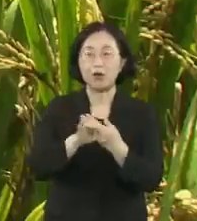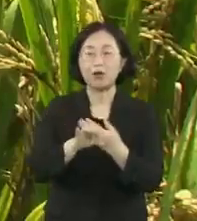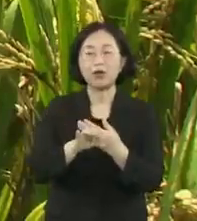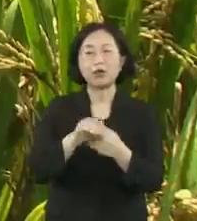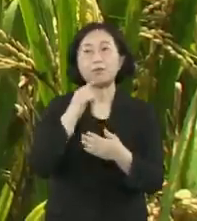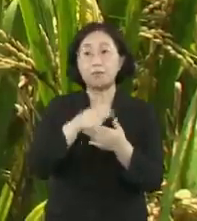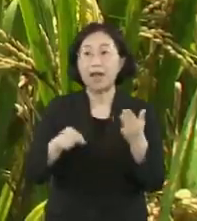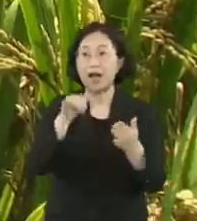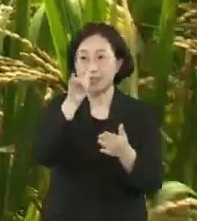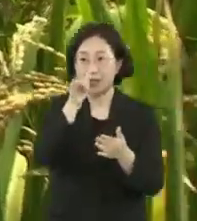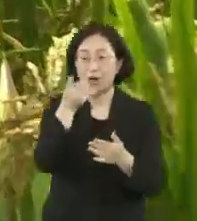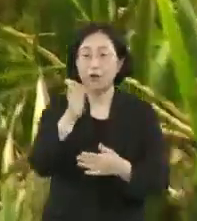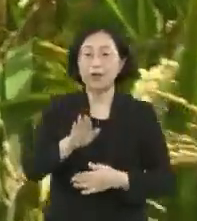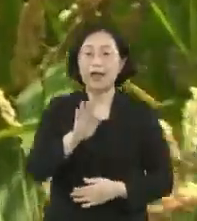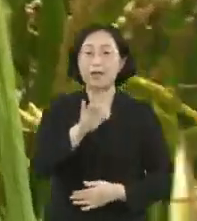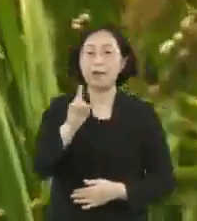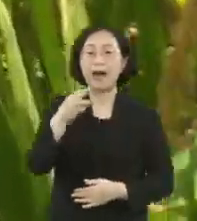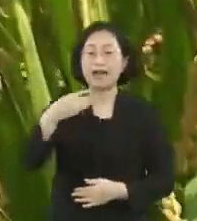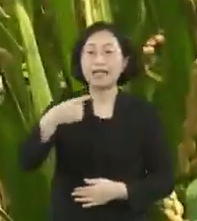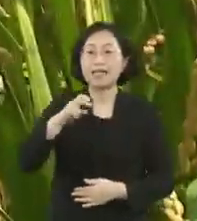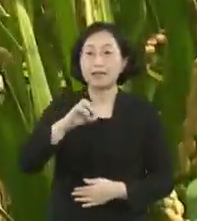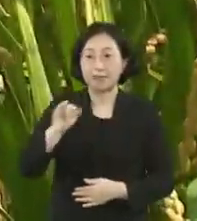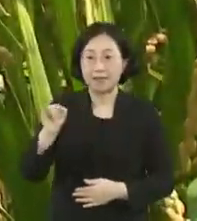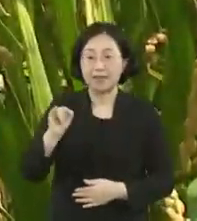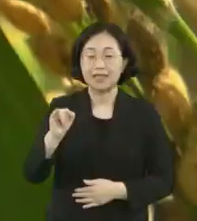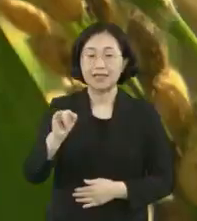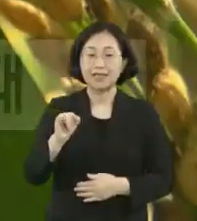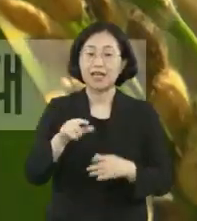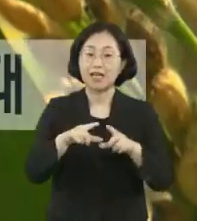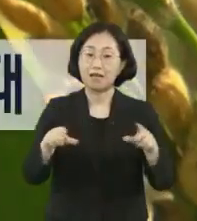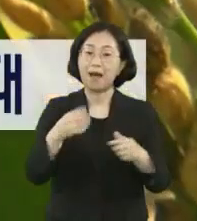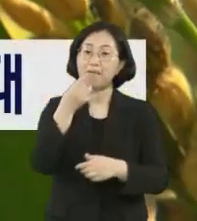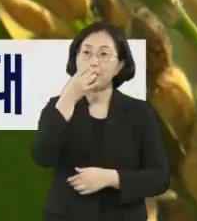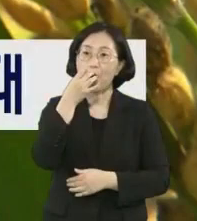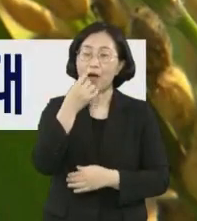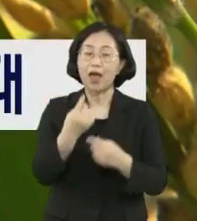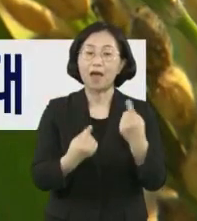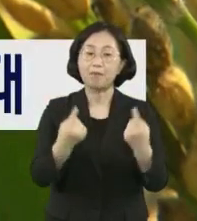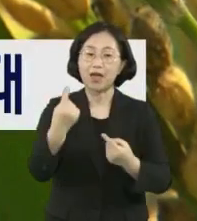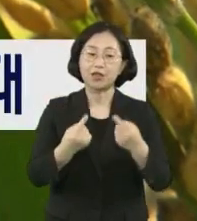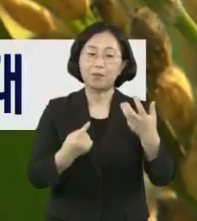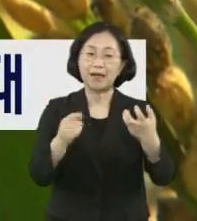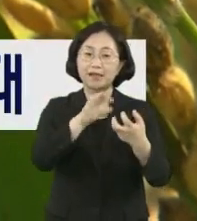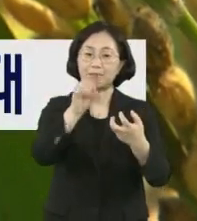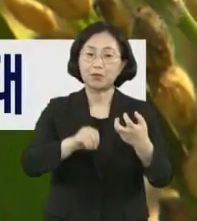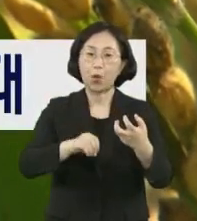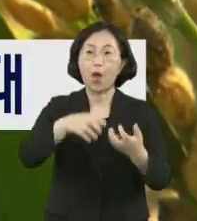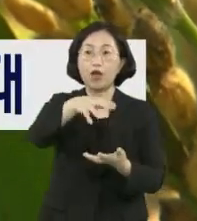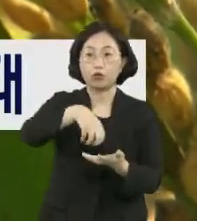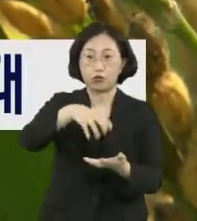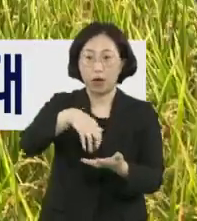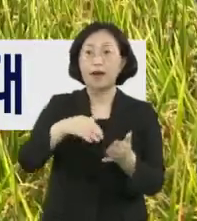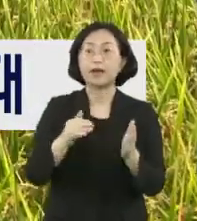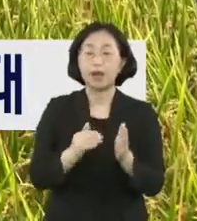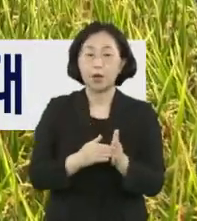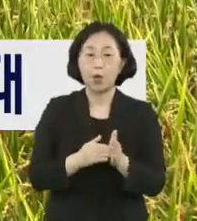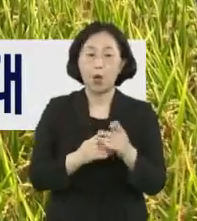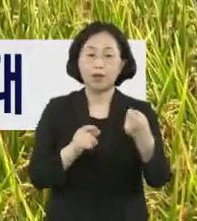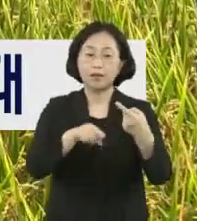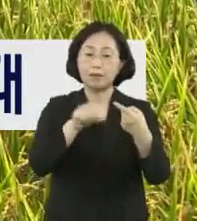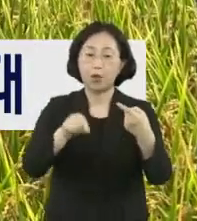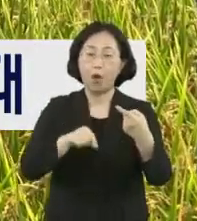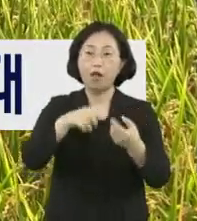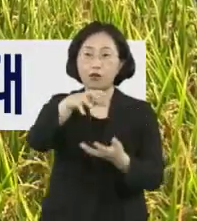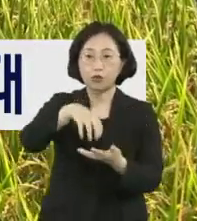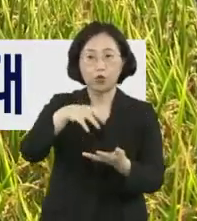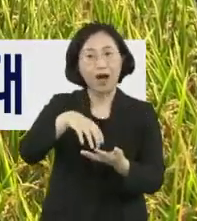수확한 빠르미 벼는 시바르당 400kg으로 일반 벼에 비해 80%의 수확량을 거뒀고 11월